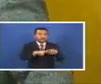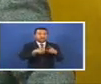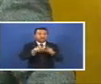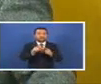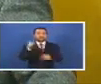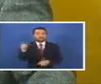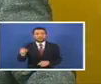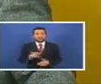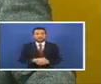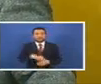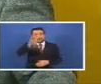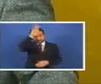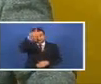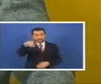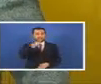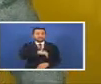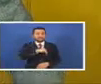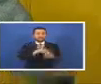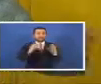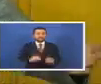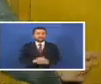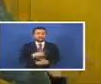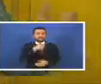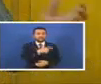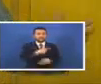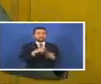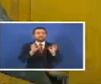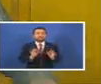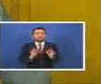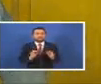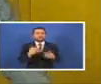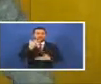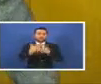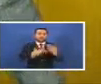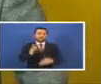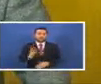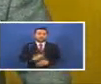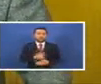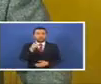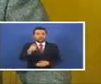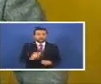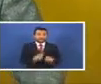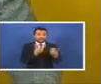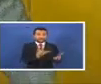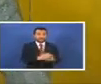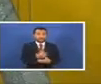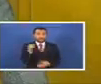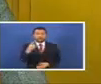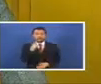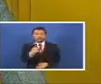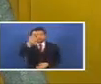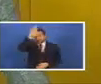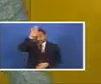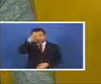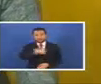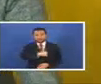Akşemseddin'i padişah zannediyorlar. O azamet, o vakar ona verince o diyor ki